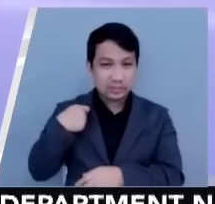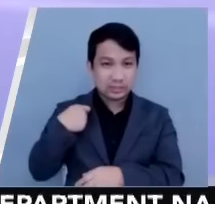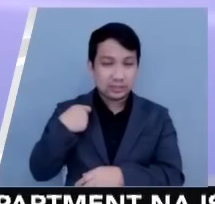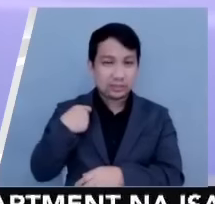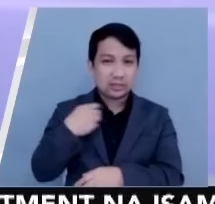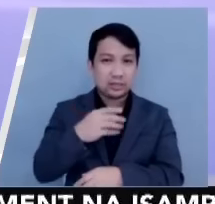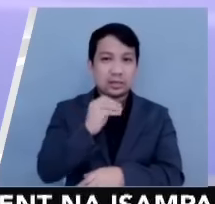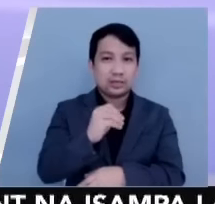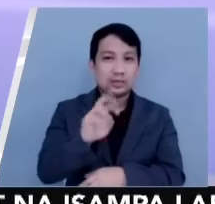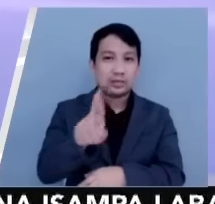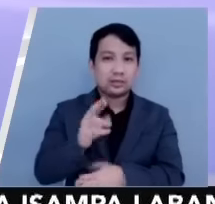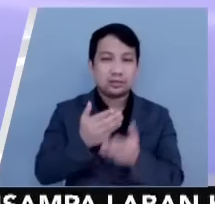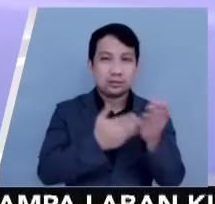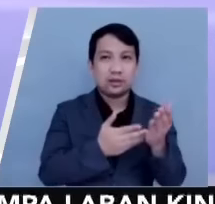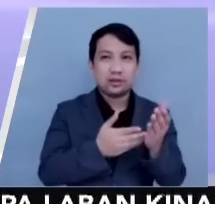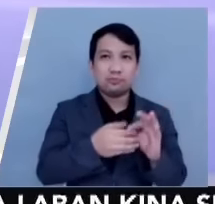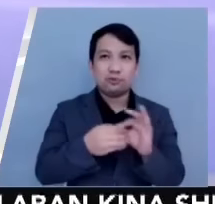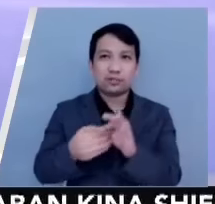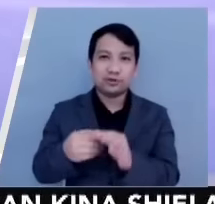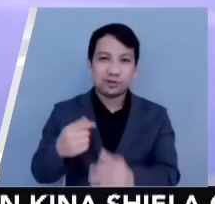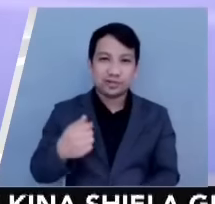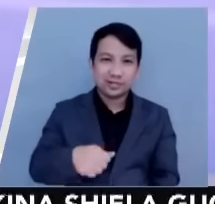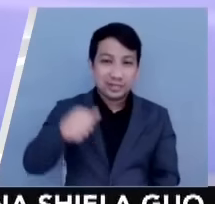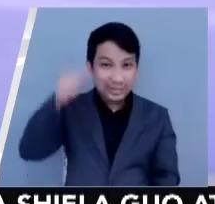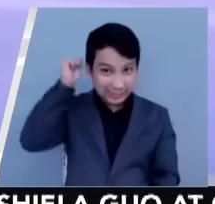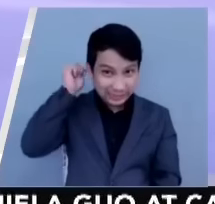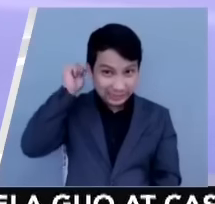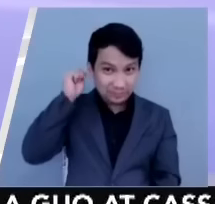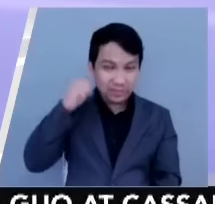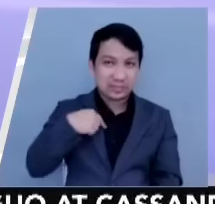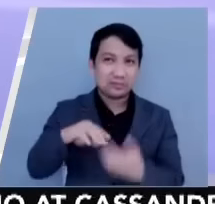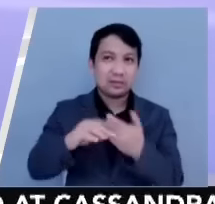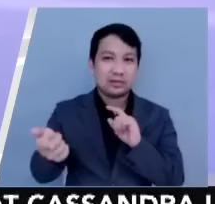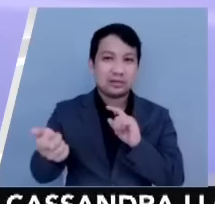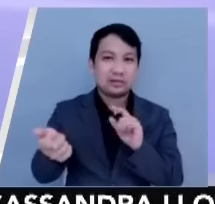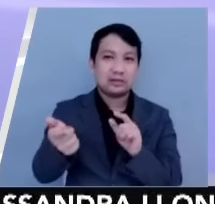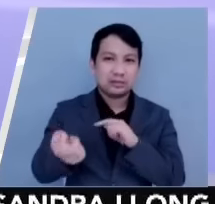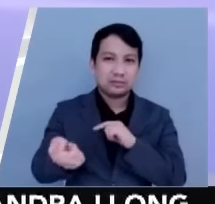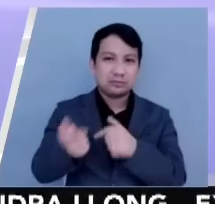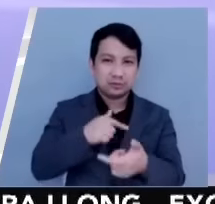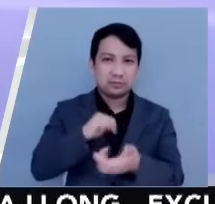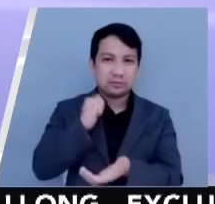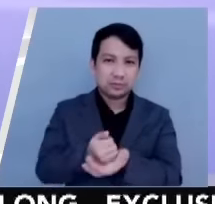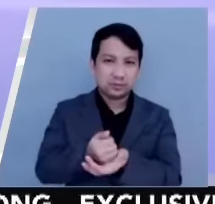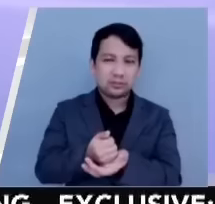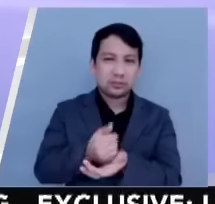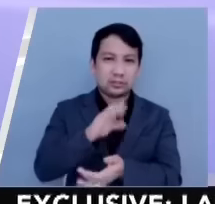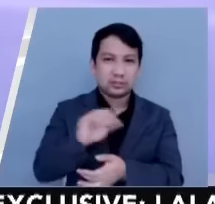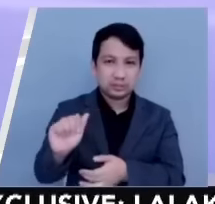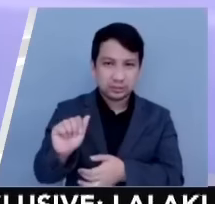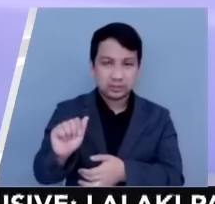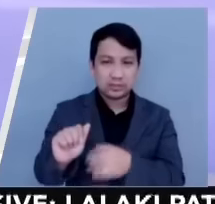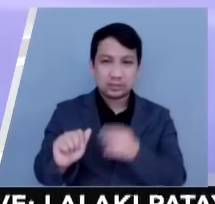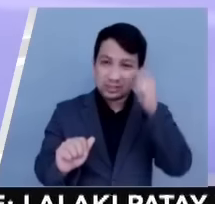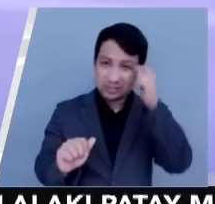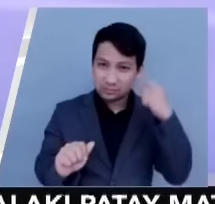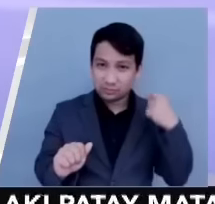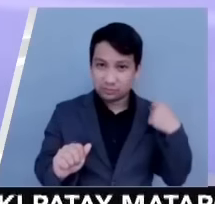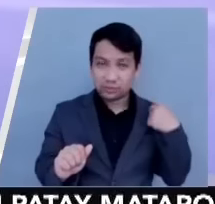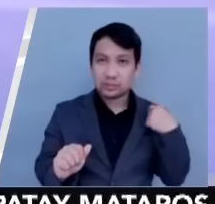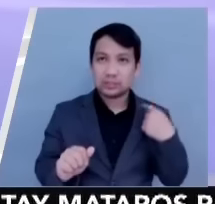reconsideration ni dating Congressman Arnie Teves para baligtarin ang pag-aproba ng Court of Appeals ng Timor-Leste sa